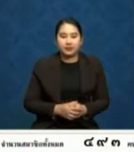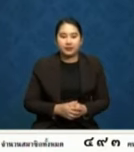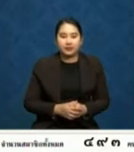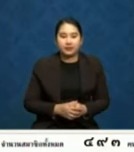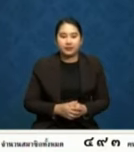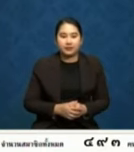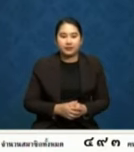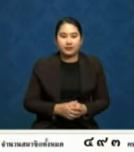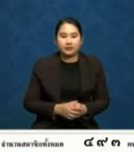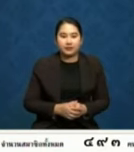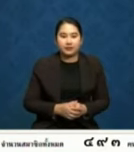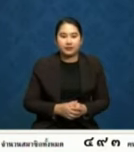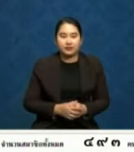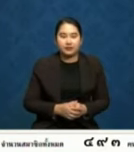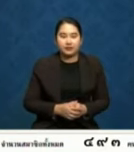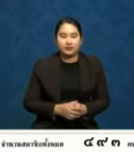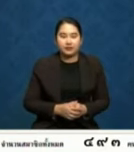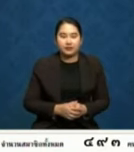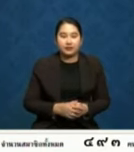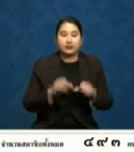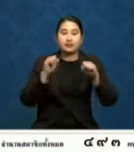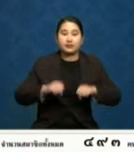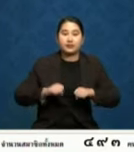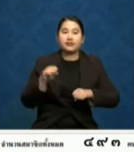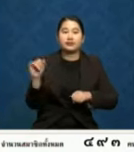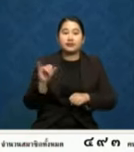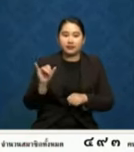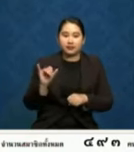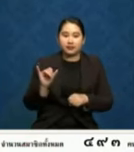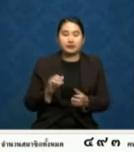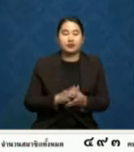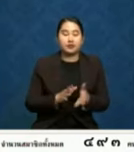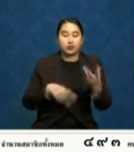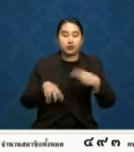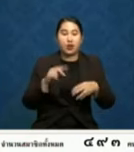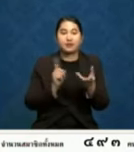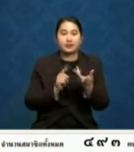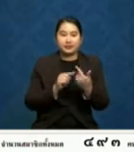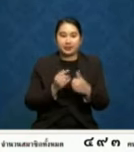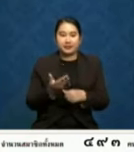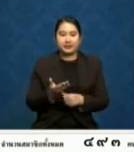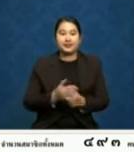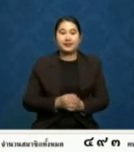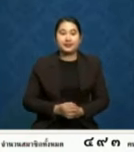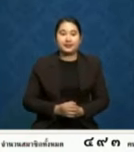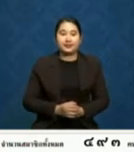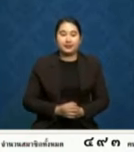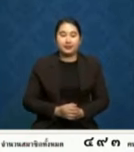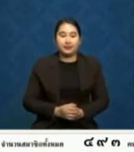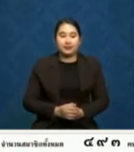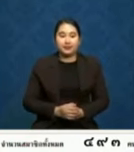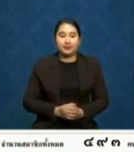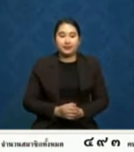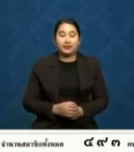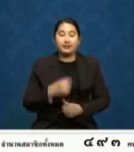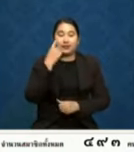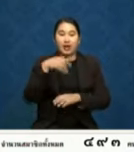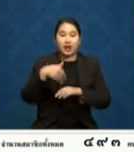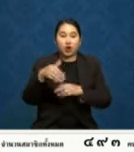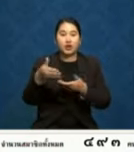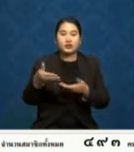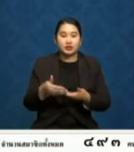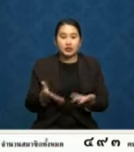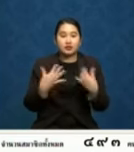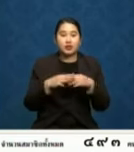ก่อนที่จะลงมติก็จะขอตรวจสอบองค์ประชุมครับเชิญสมาชิกที่อยู่ข้างนอกเข้า